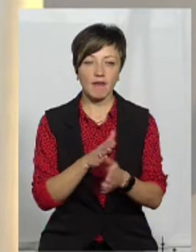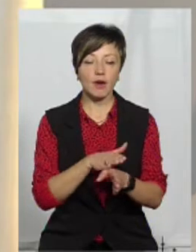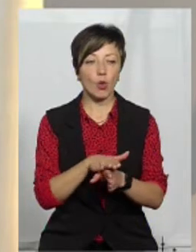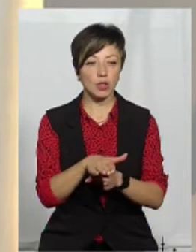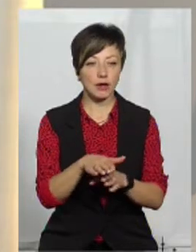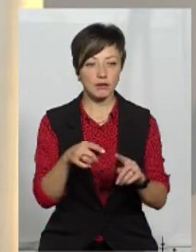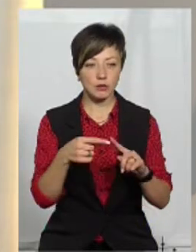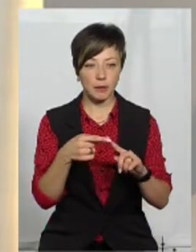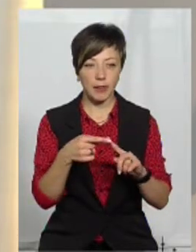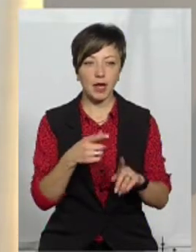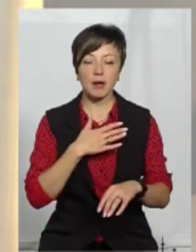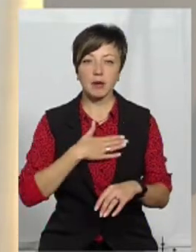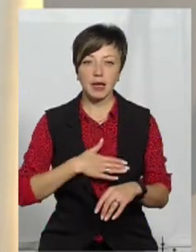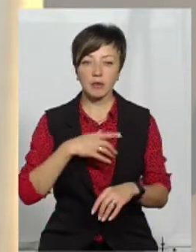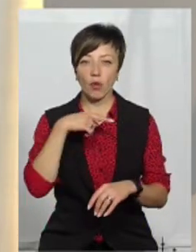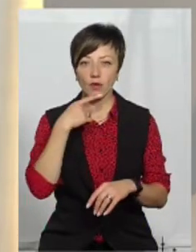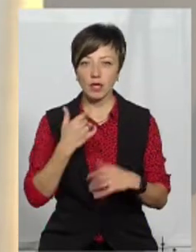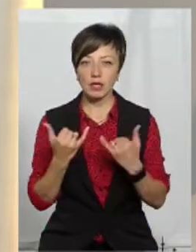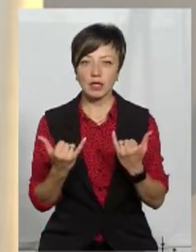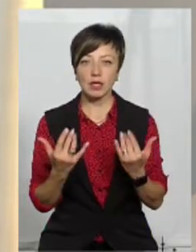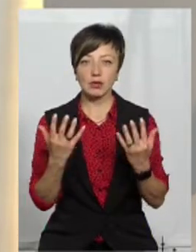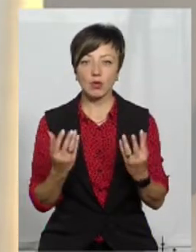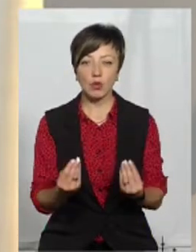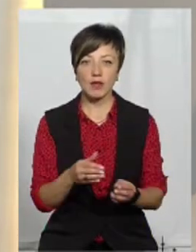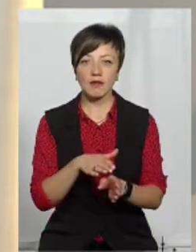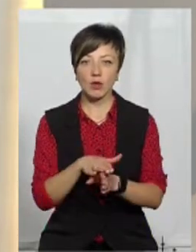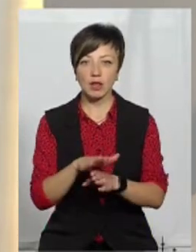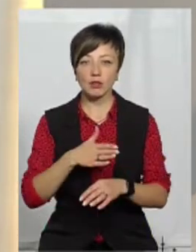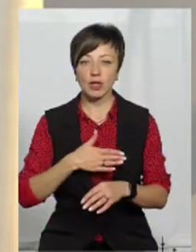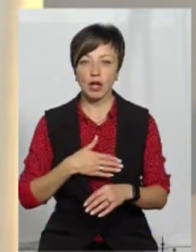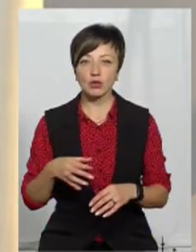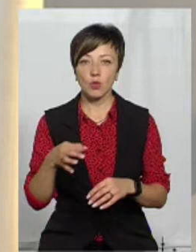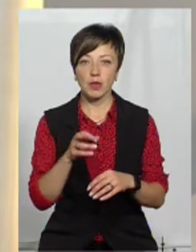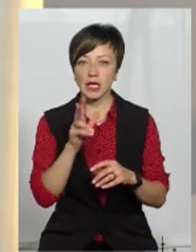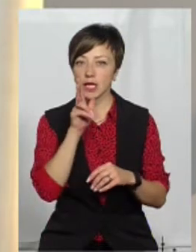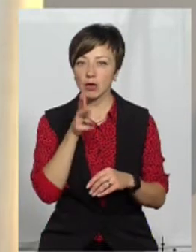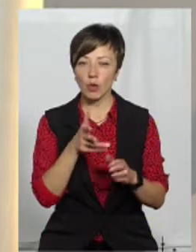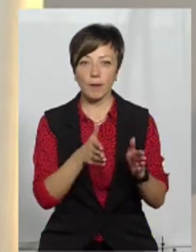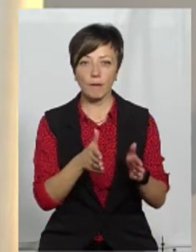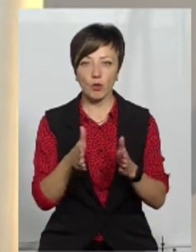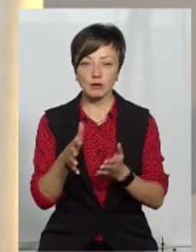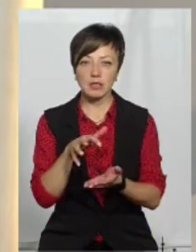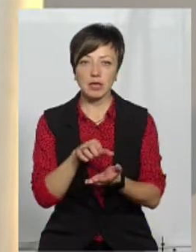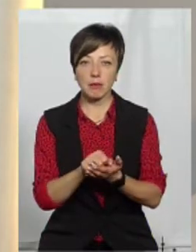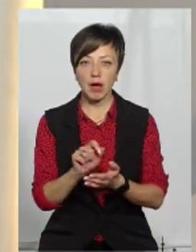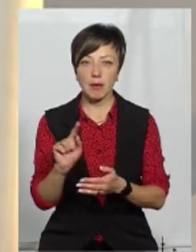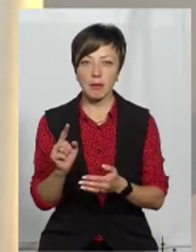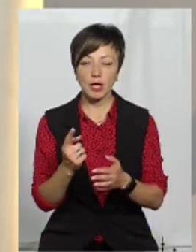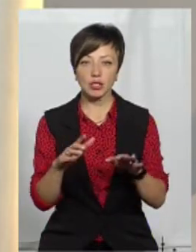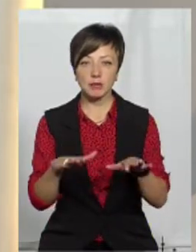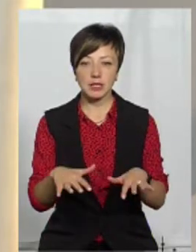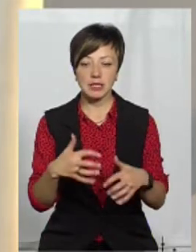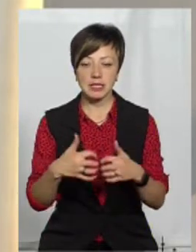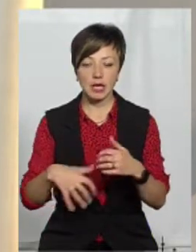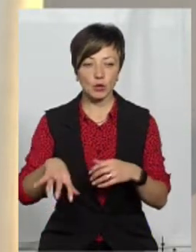Виконавчо. Мені приємно говорити, що на сьогодні виконавчо нашої області вже 3-й рік підряд займає 1-е місце